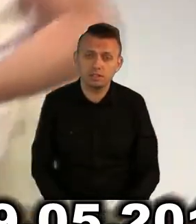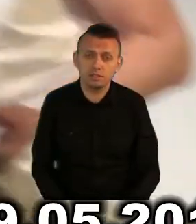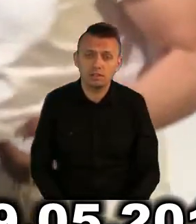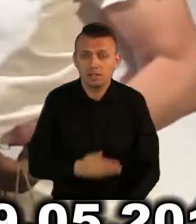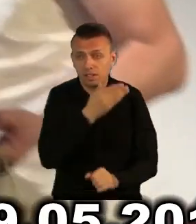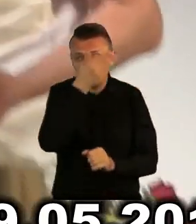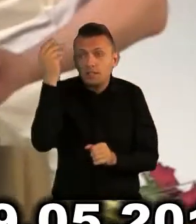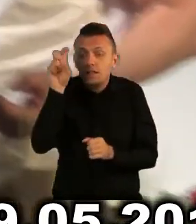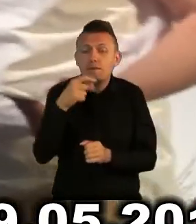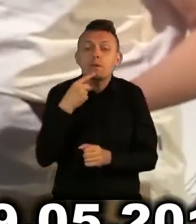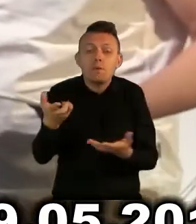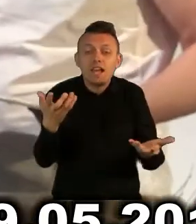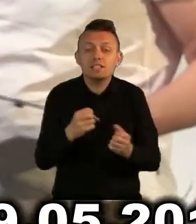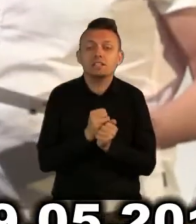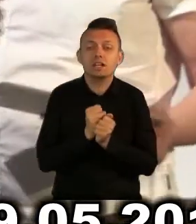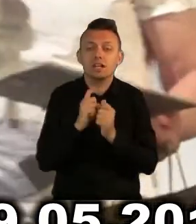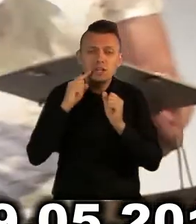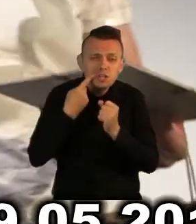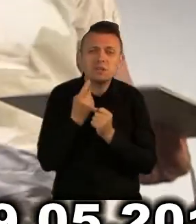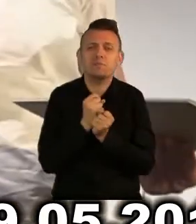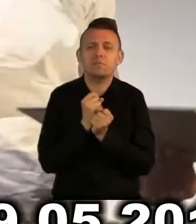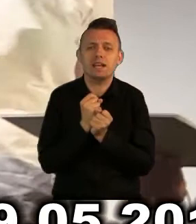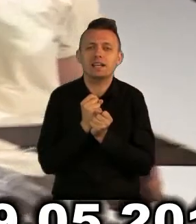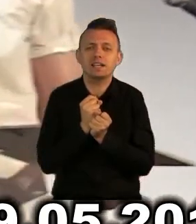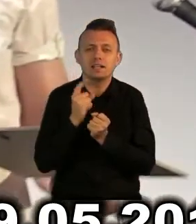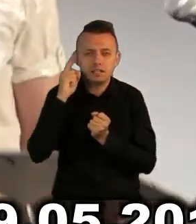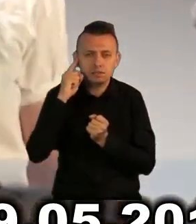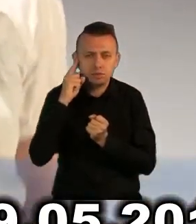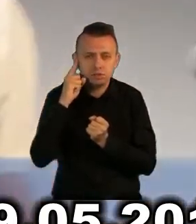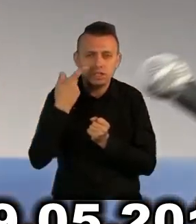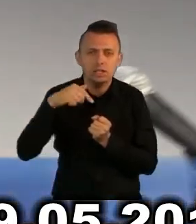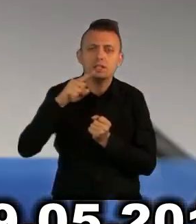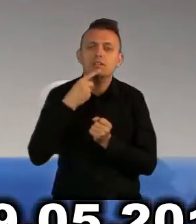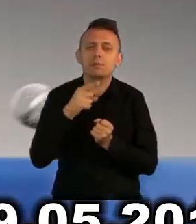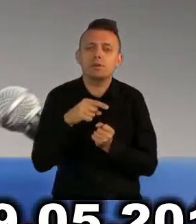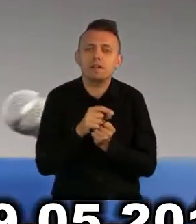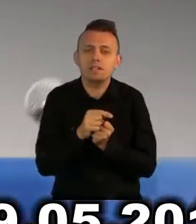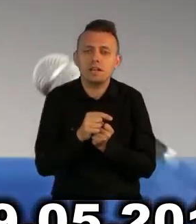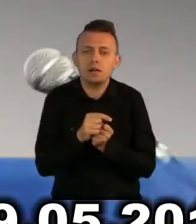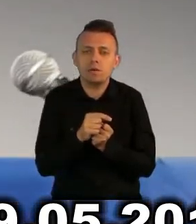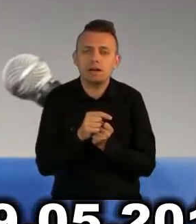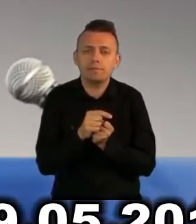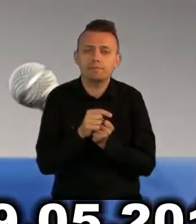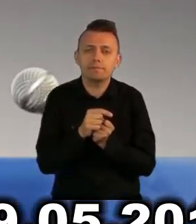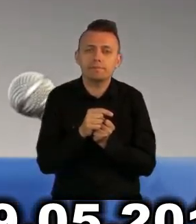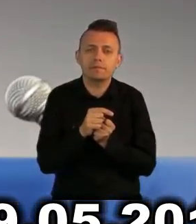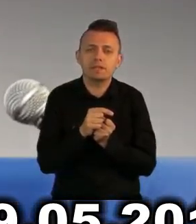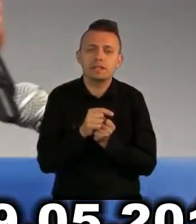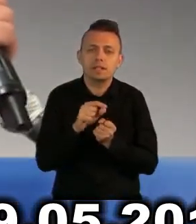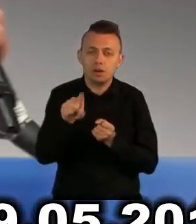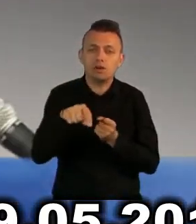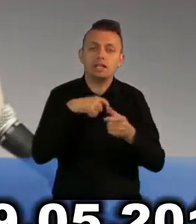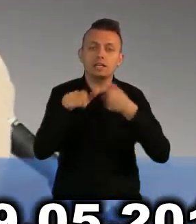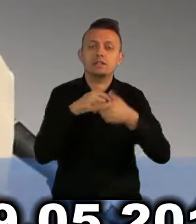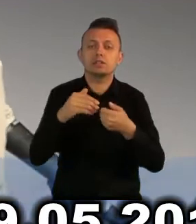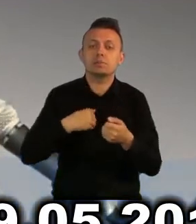Aniu, nie wiem, co powiedzieć. Ania nie powie, jeszcze nie powiedziała tego, że na moim wesolu, ale na ślubie taką niespodziankę